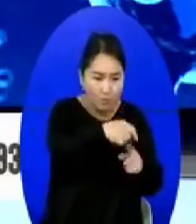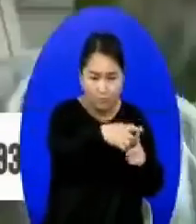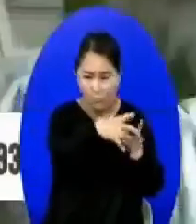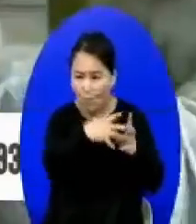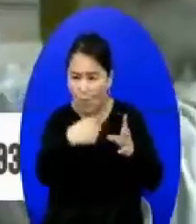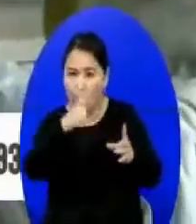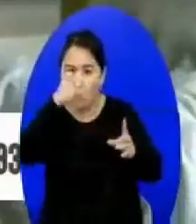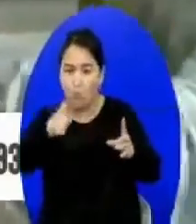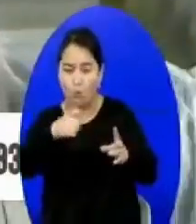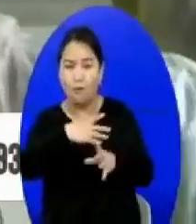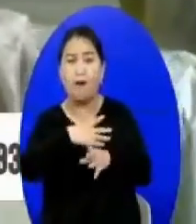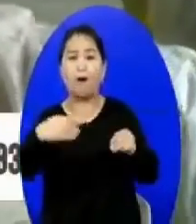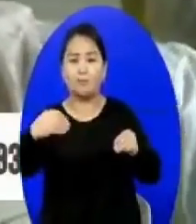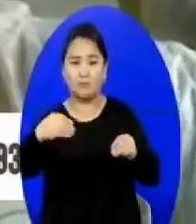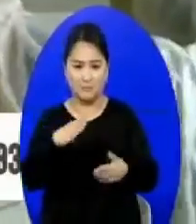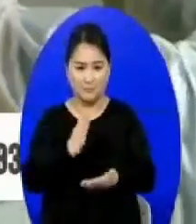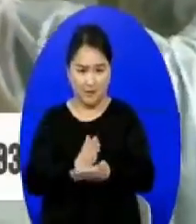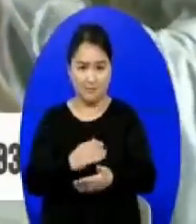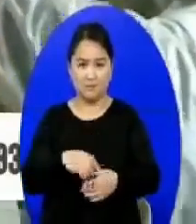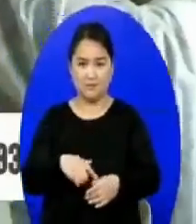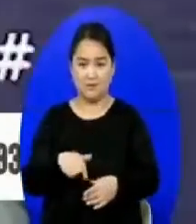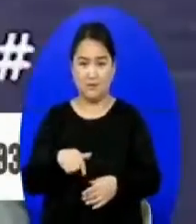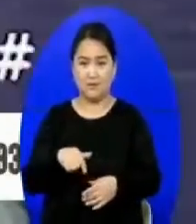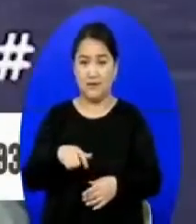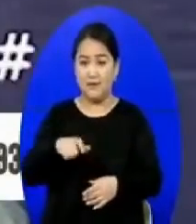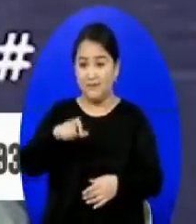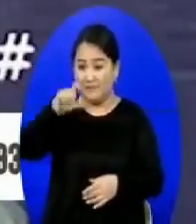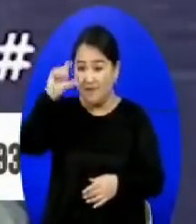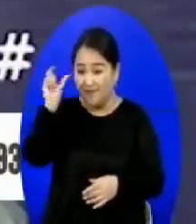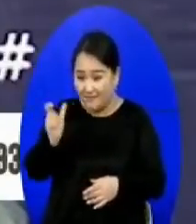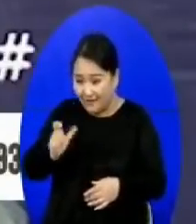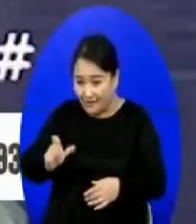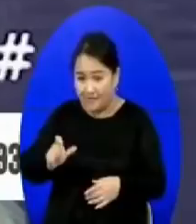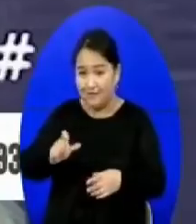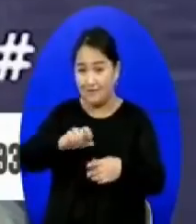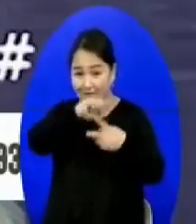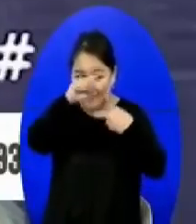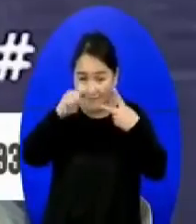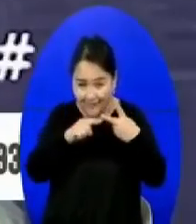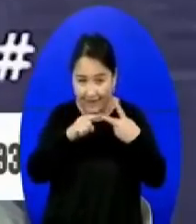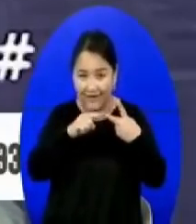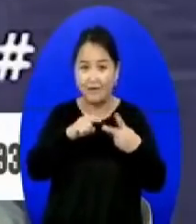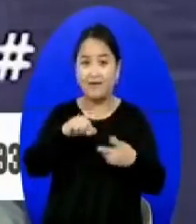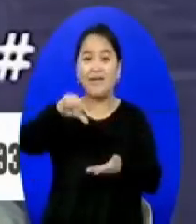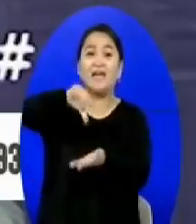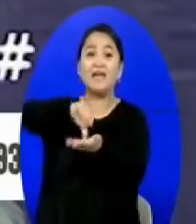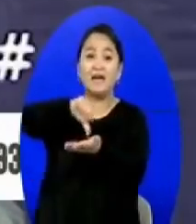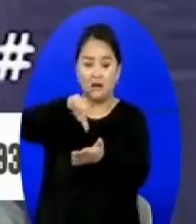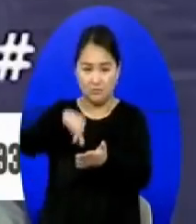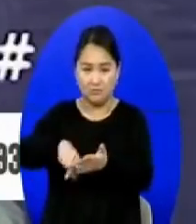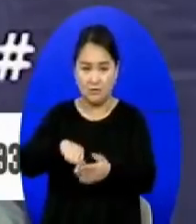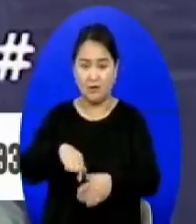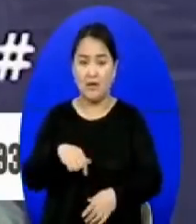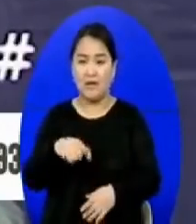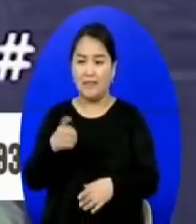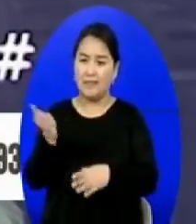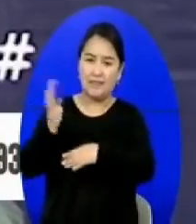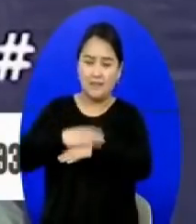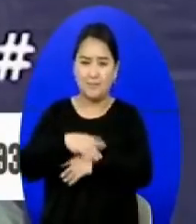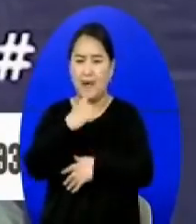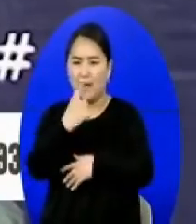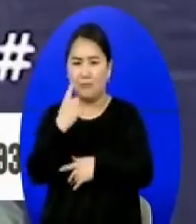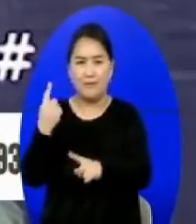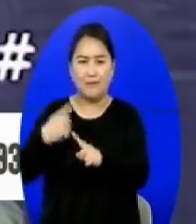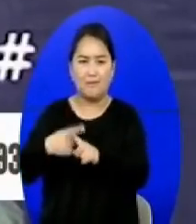байна. Италийн дараа Иран орж байна. За, Иранд халдвар авсан 978 нас барсан хүний тоо 11-ээр нэмэгдэж